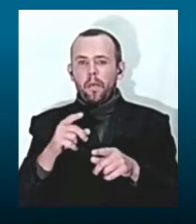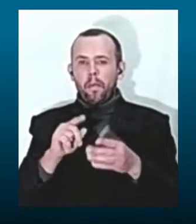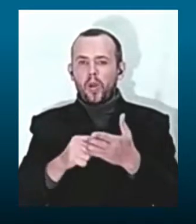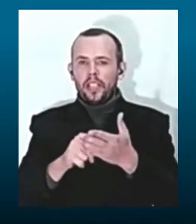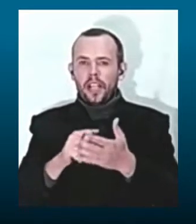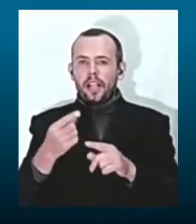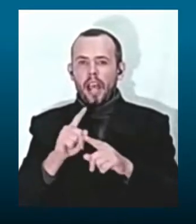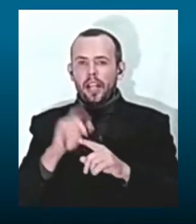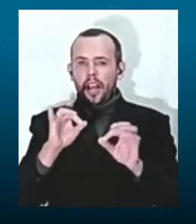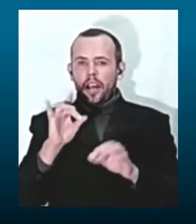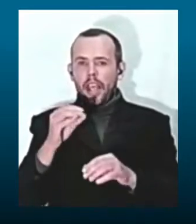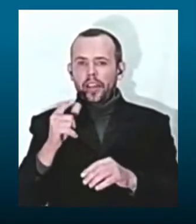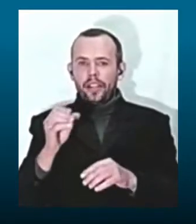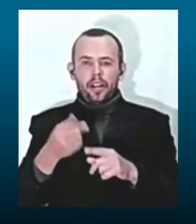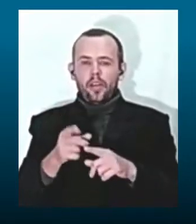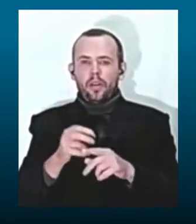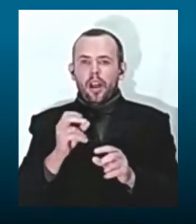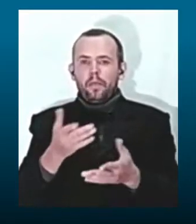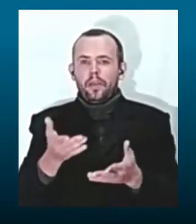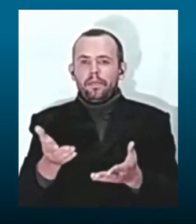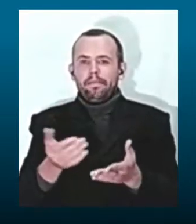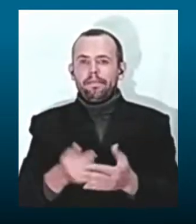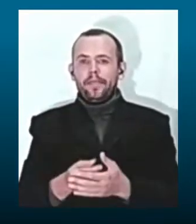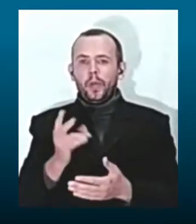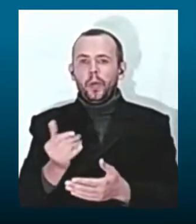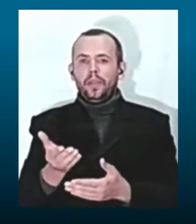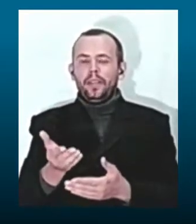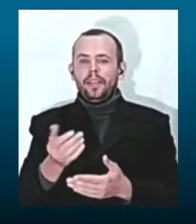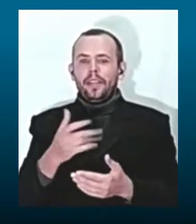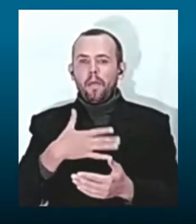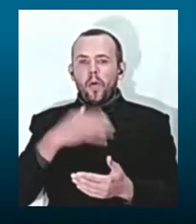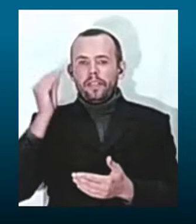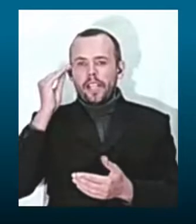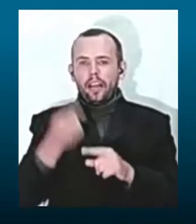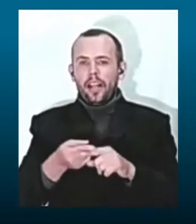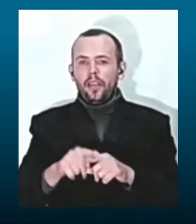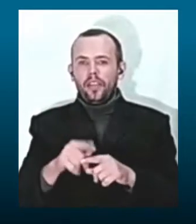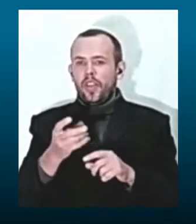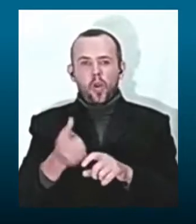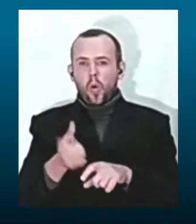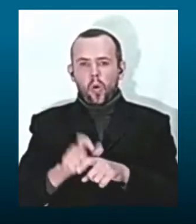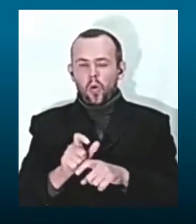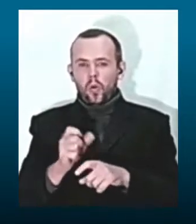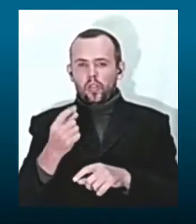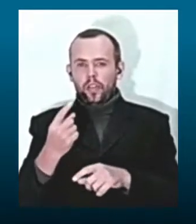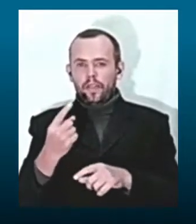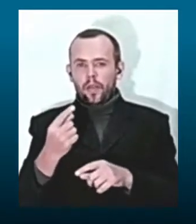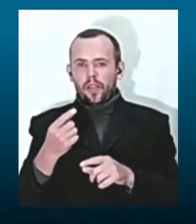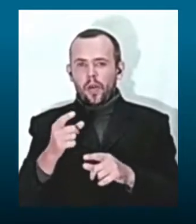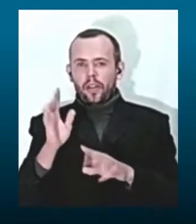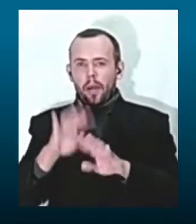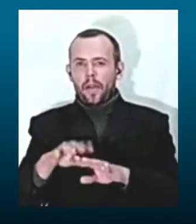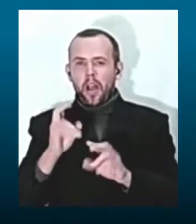бы, ну, на мой взгляд, это не очень в одну таблицу как-то вяжутся. Например, вот такой